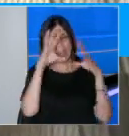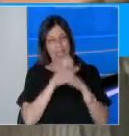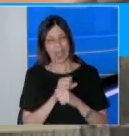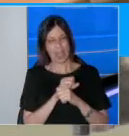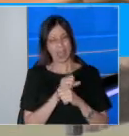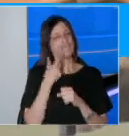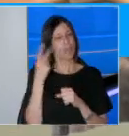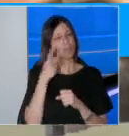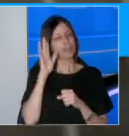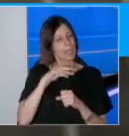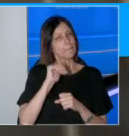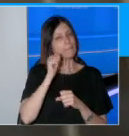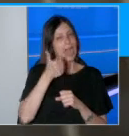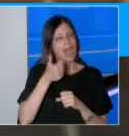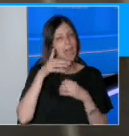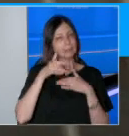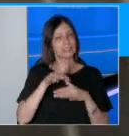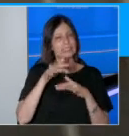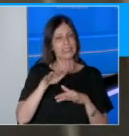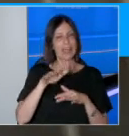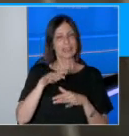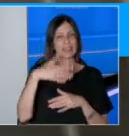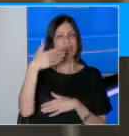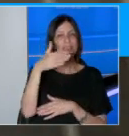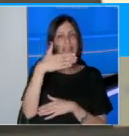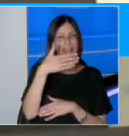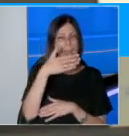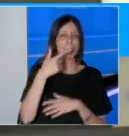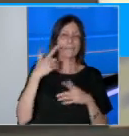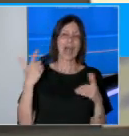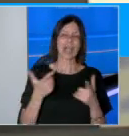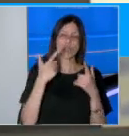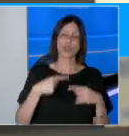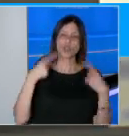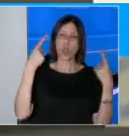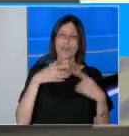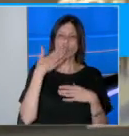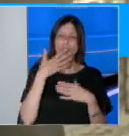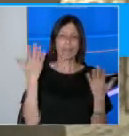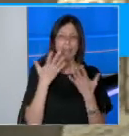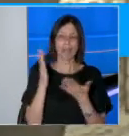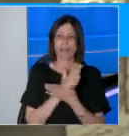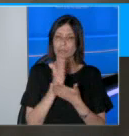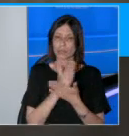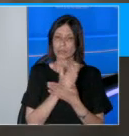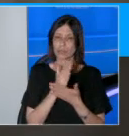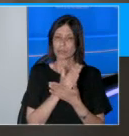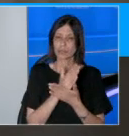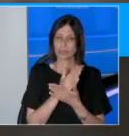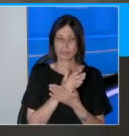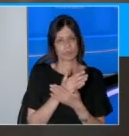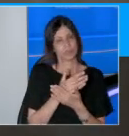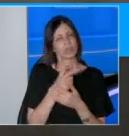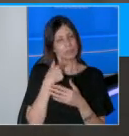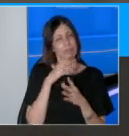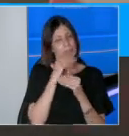וגם כמובן מחר, מצד הדגלים, חגיגות ליום ירושלים. איך נערכים? אנחנו מדברים על